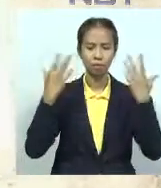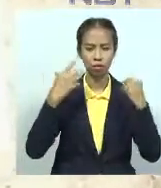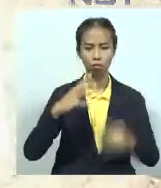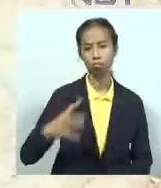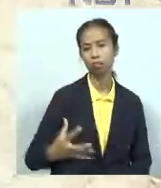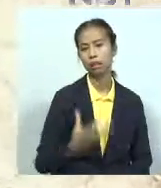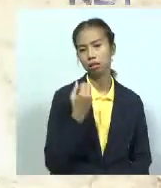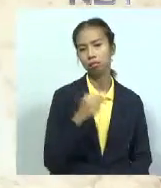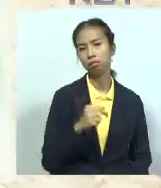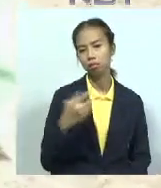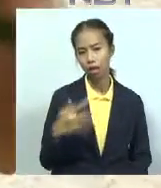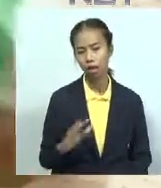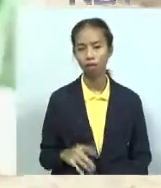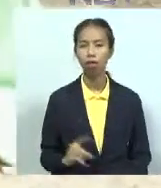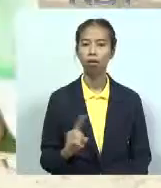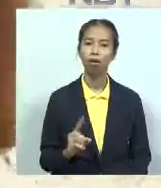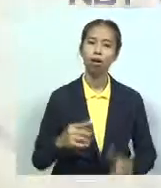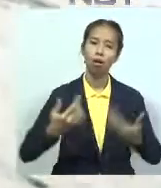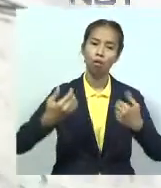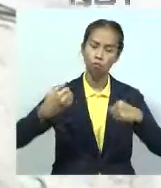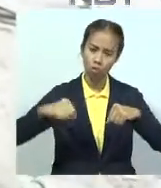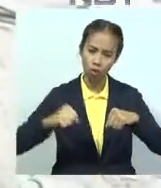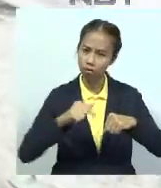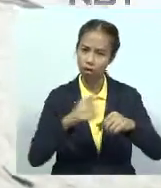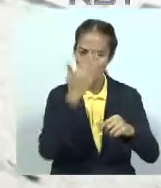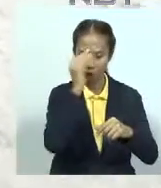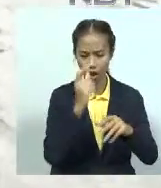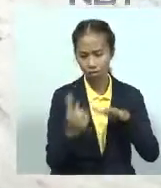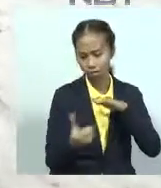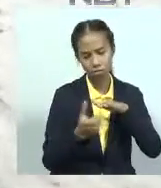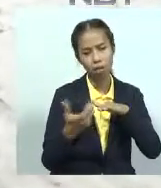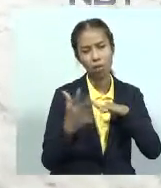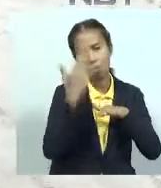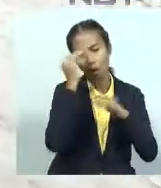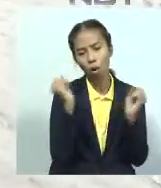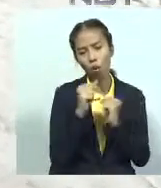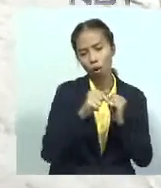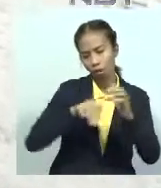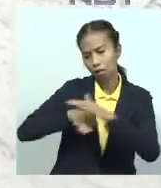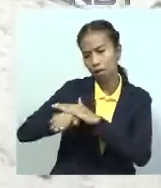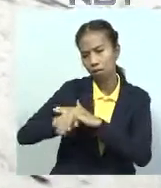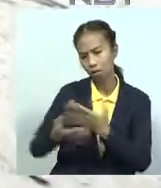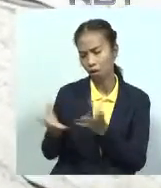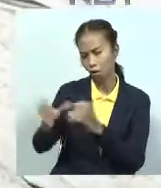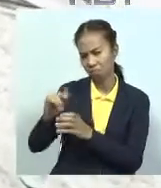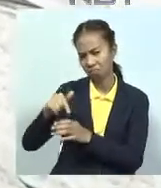ส่วนยานพาหนะที่ให้ใช้ก็ไม่มีทะเบียนเพราะเกรงว่าจะหนีออกนอกพื้นที่และยังพบว่ากลุ่มนายทุ